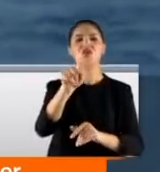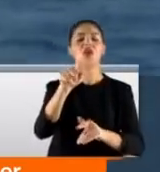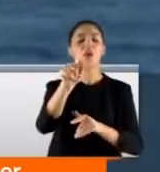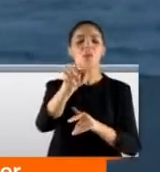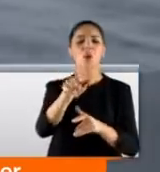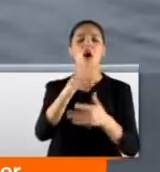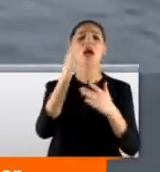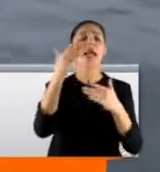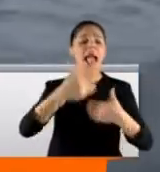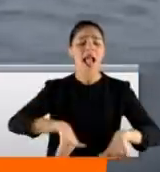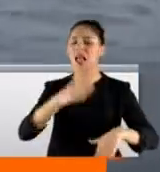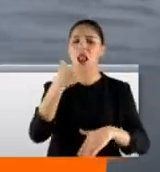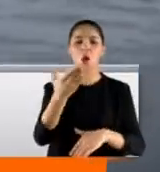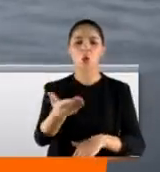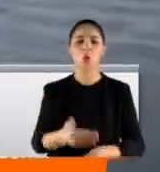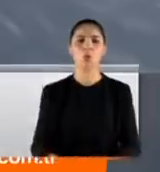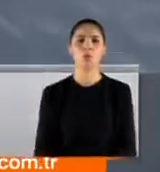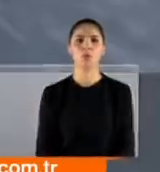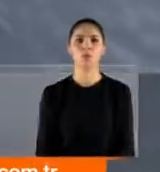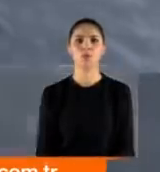müdahale edilmedi.